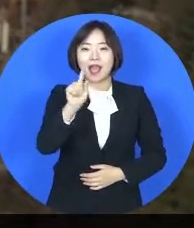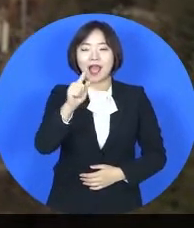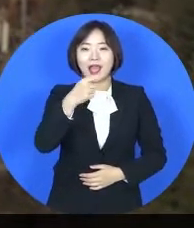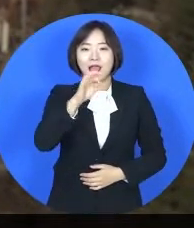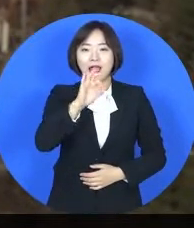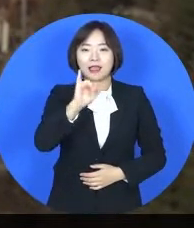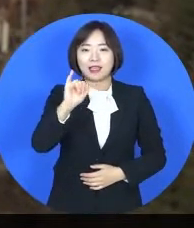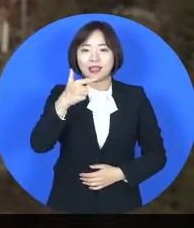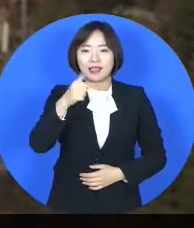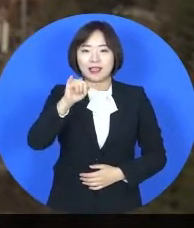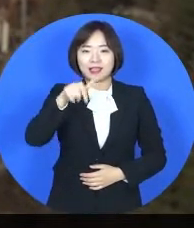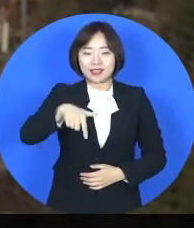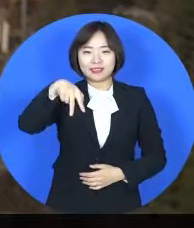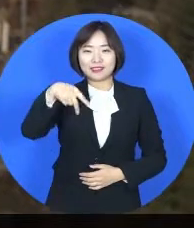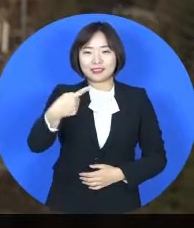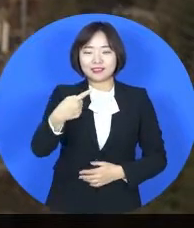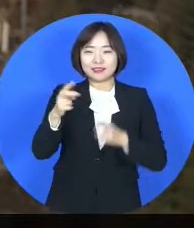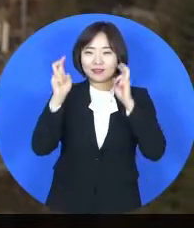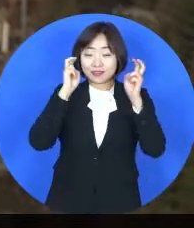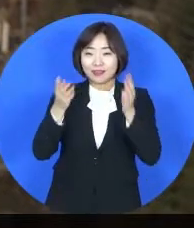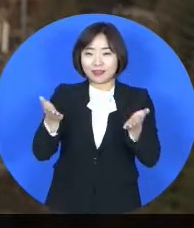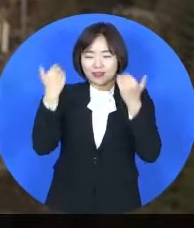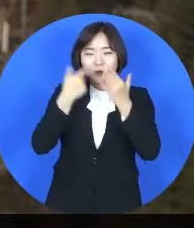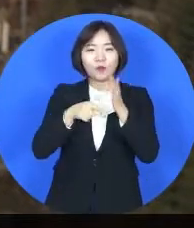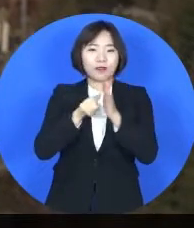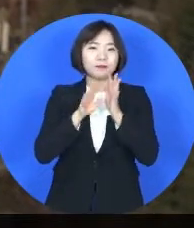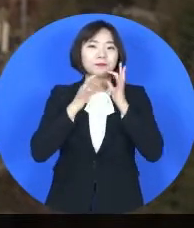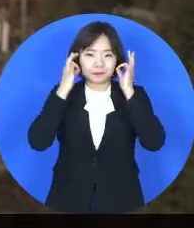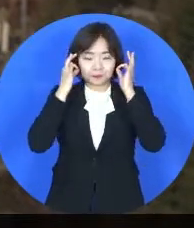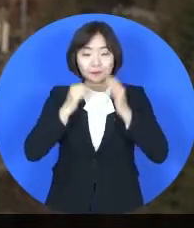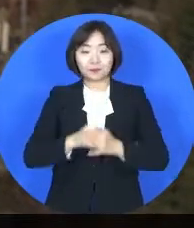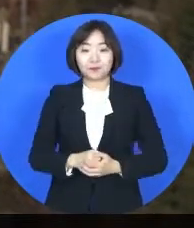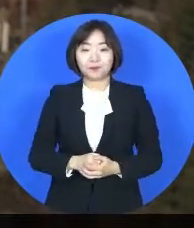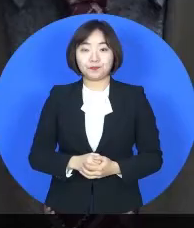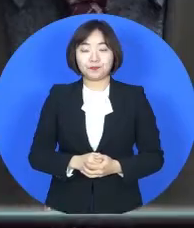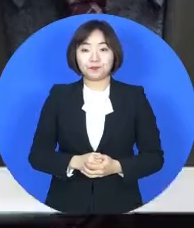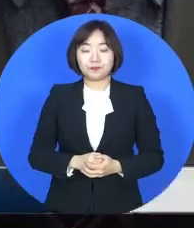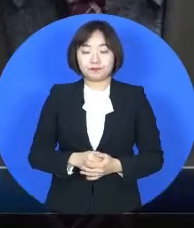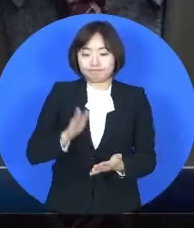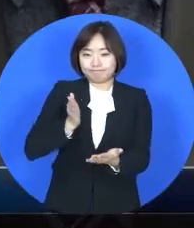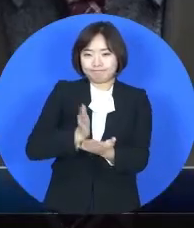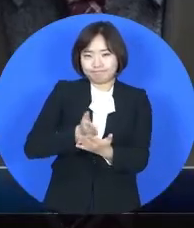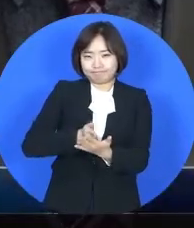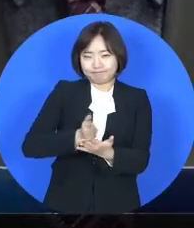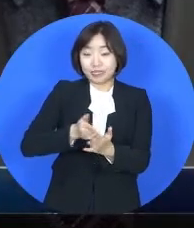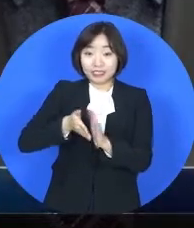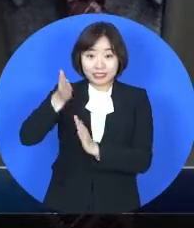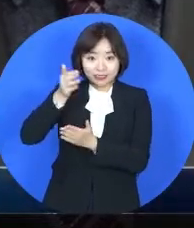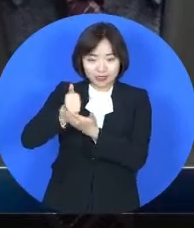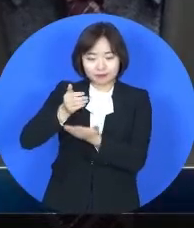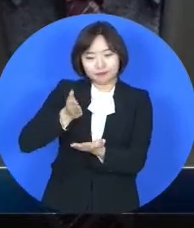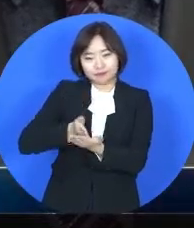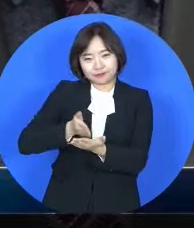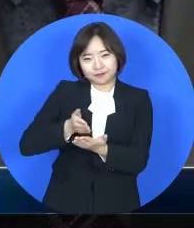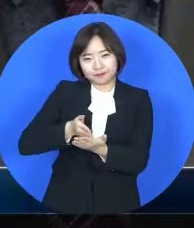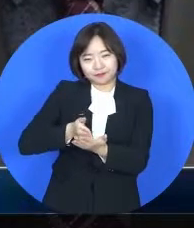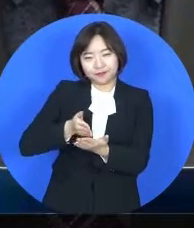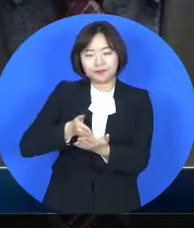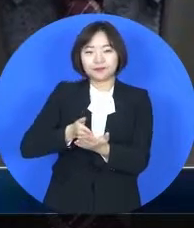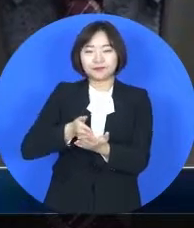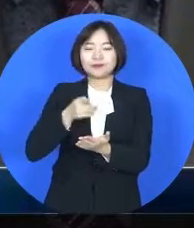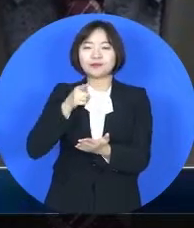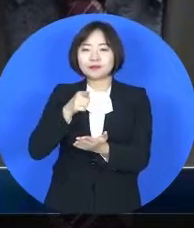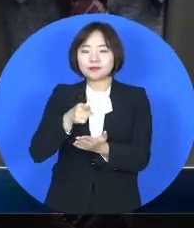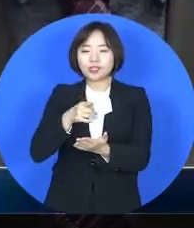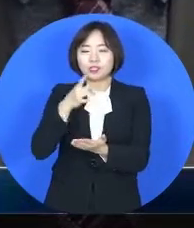SK하이닉스 반도체 특화 클러스터 유치에 총력을 기울이기로 했습니다. 구본영 시장은 브리핑을 통해